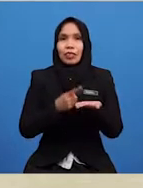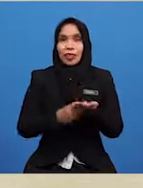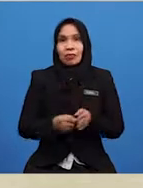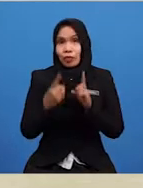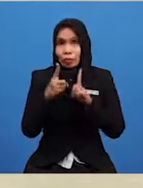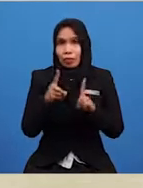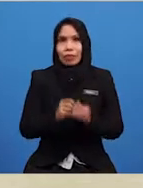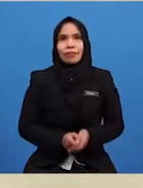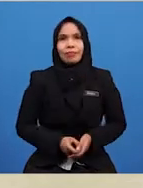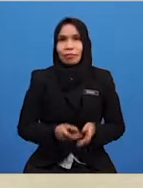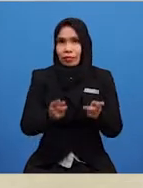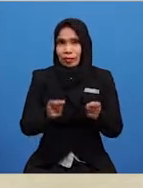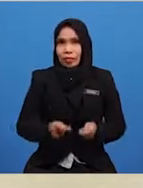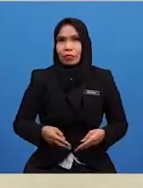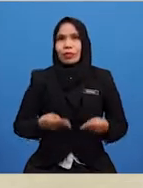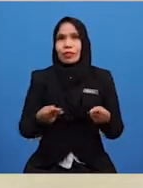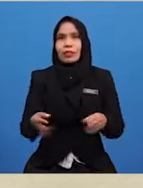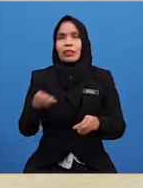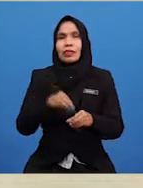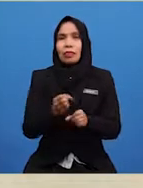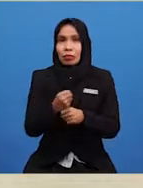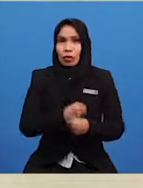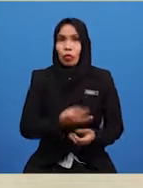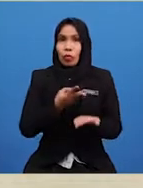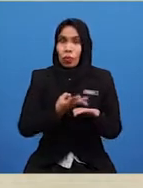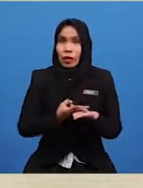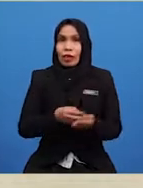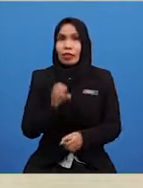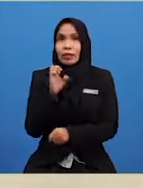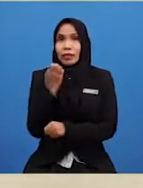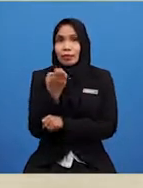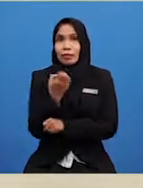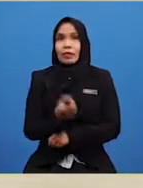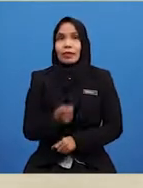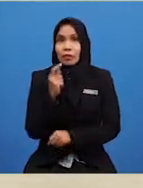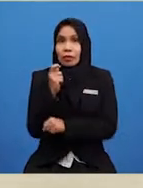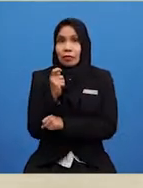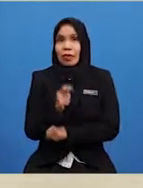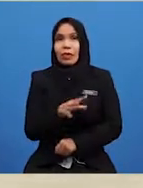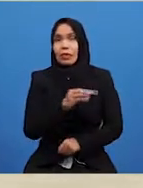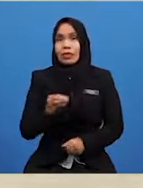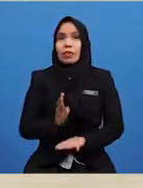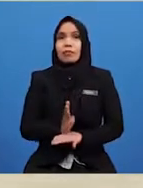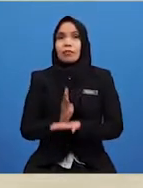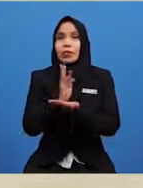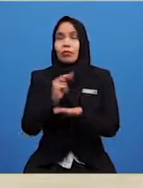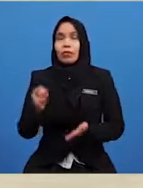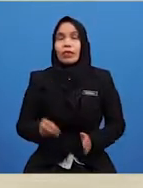Jawapannya, menerima hadiah dalam bentuk wang, emas dan bantuan ketenteraan.